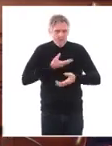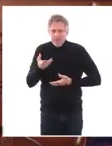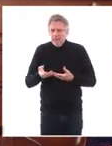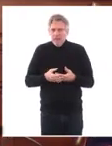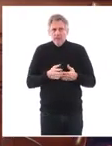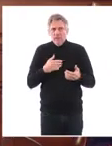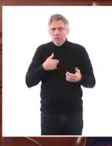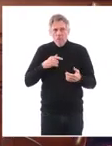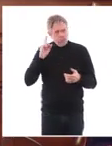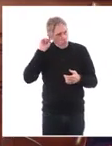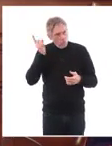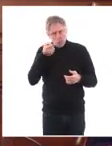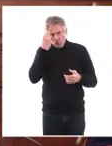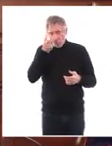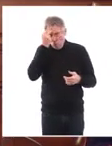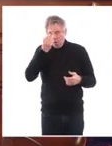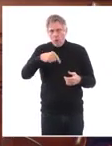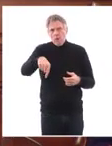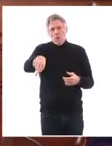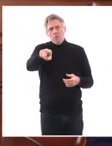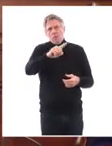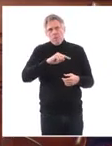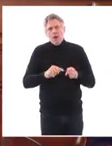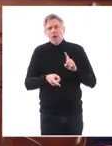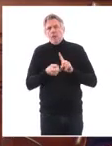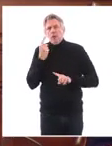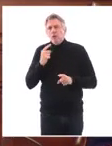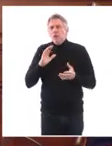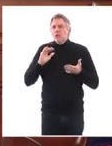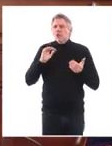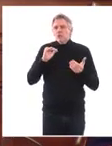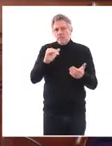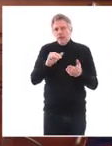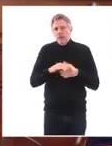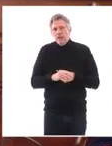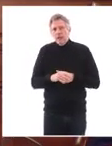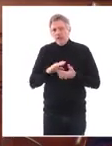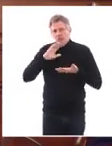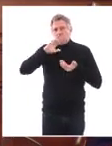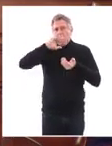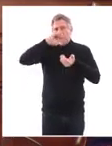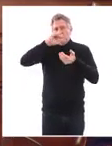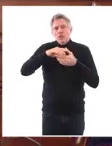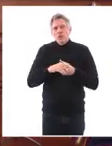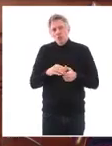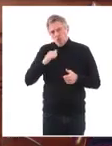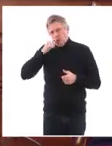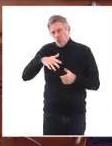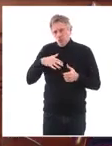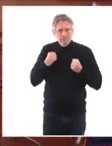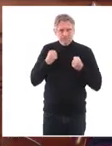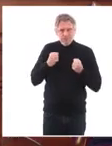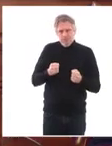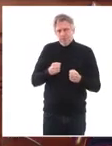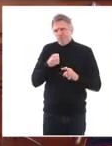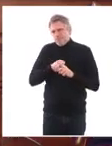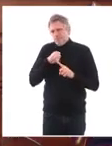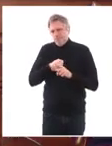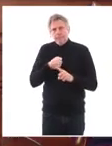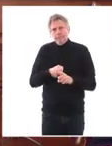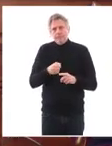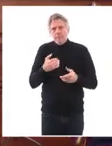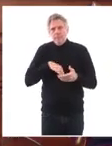la prise de conscience. Et c'est en tout cas, j'espère, ce à quoi on s'emploie quotidiennement et à travers l'ensemble des